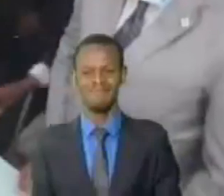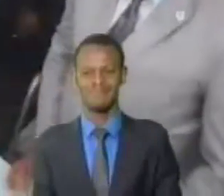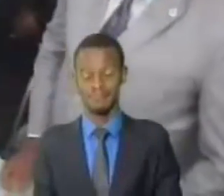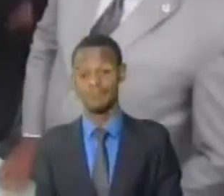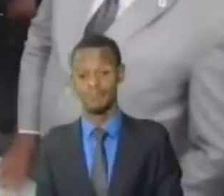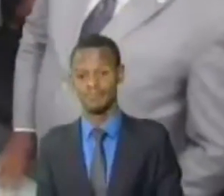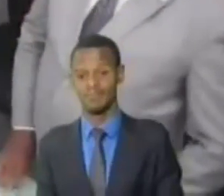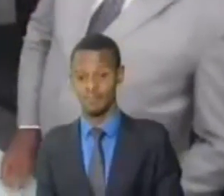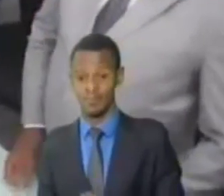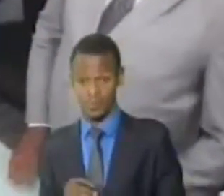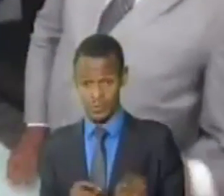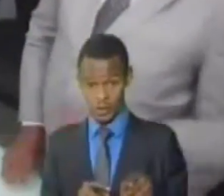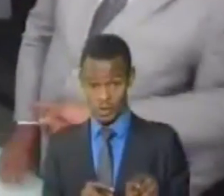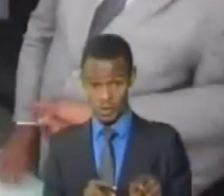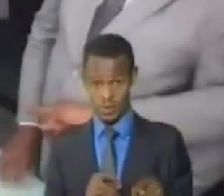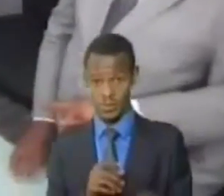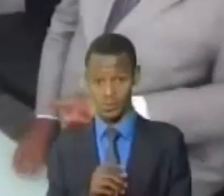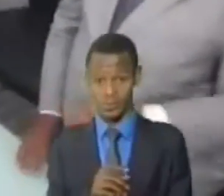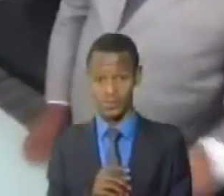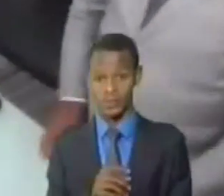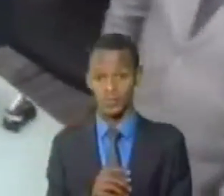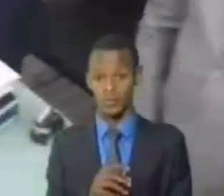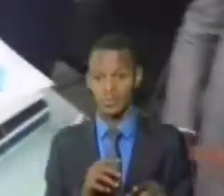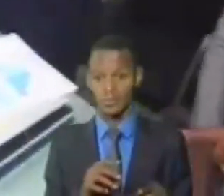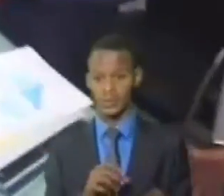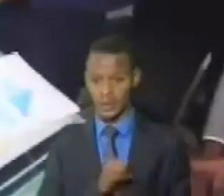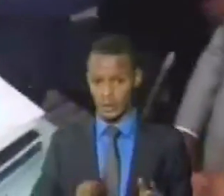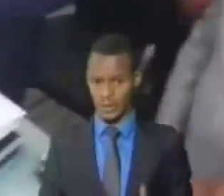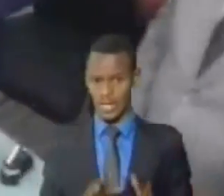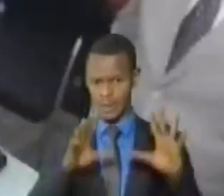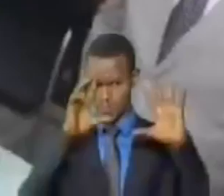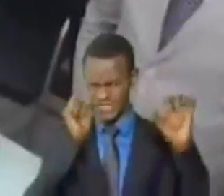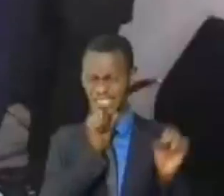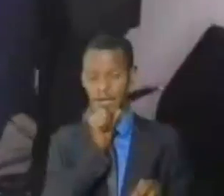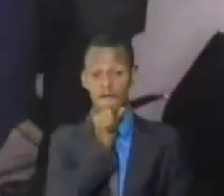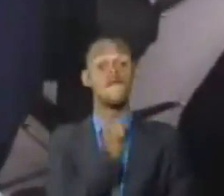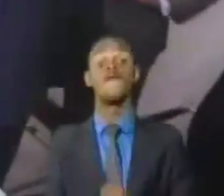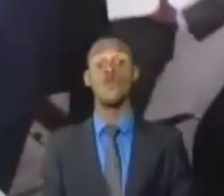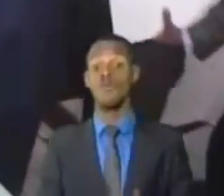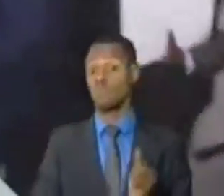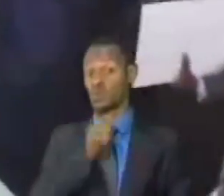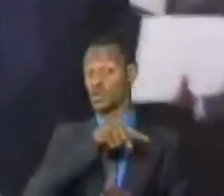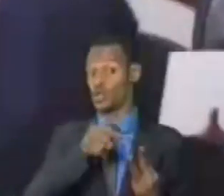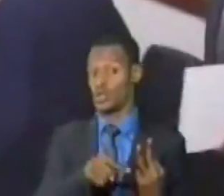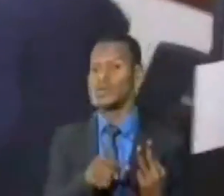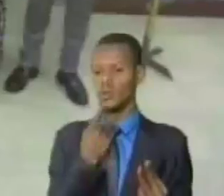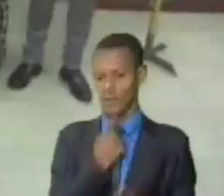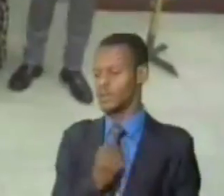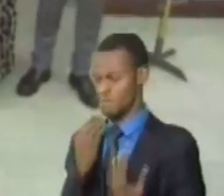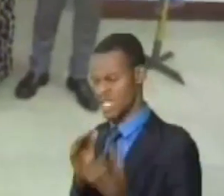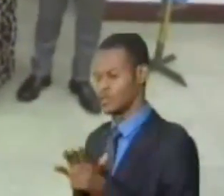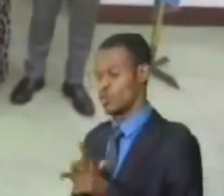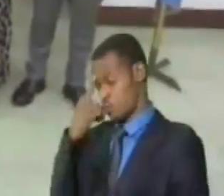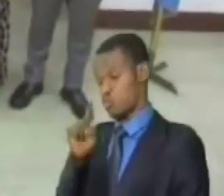Le doyen d'âge, l'honorable Léon Mamboléo, a remercié son prédécesseur pour son bravoure, sa dynamique et son expérience dans